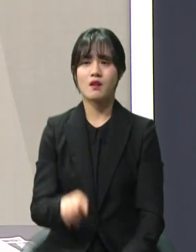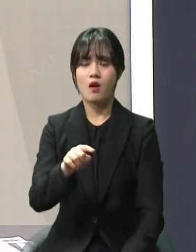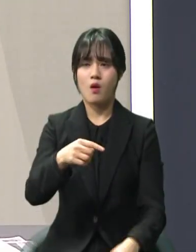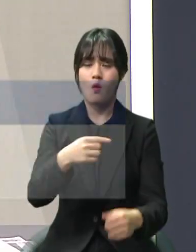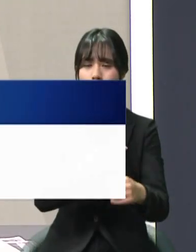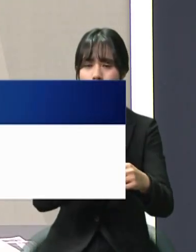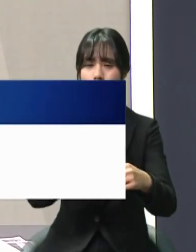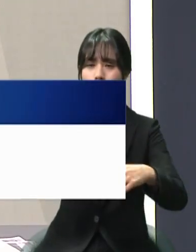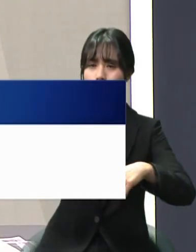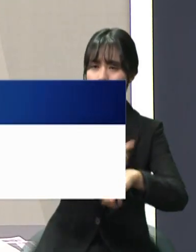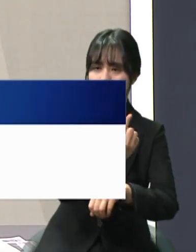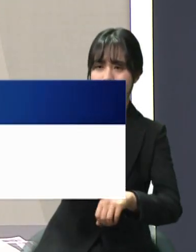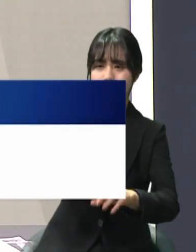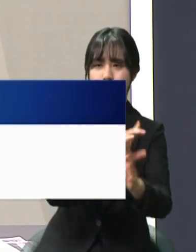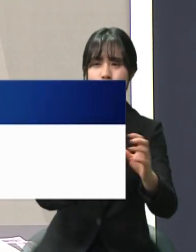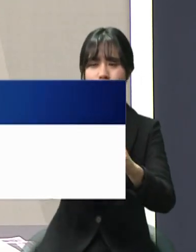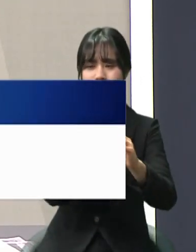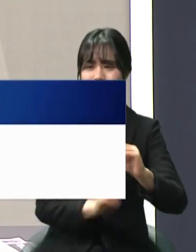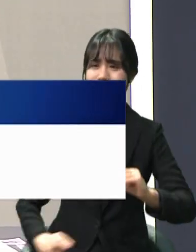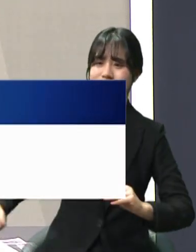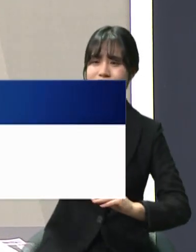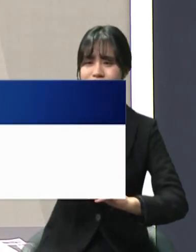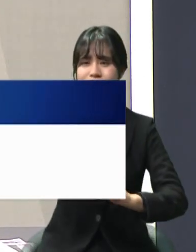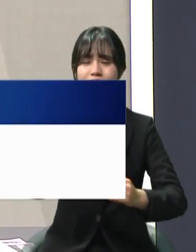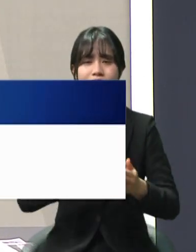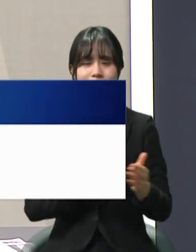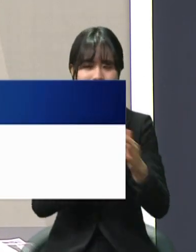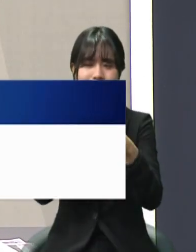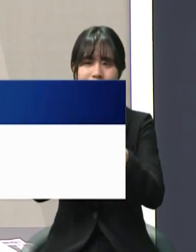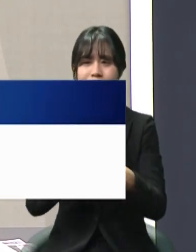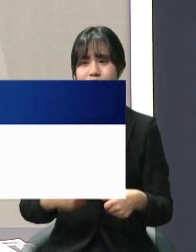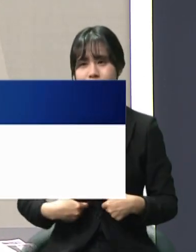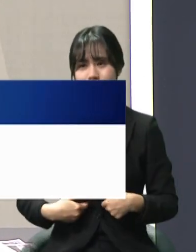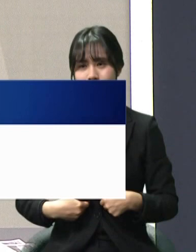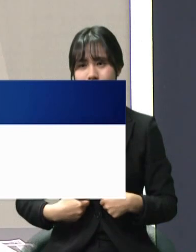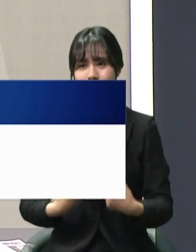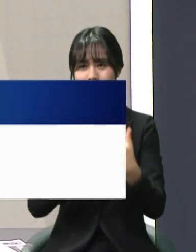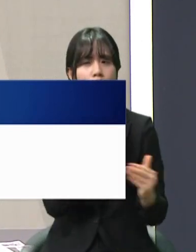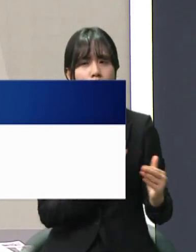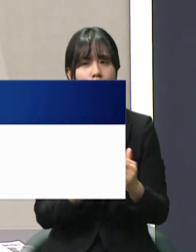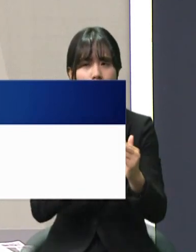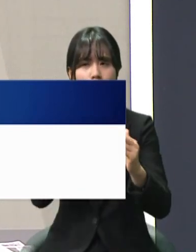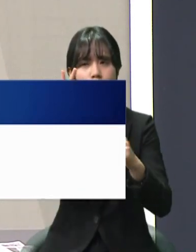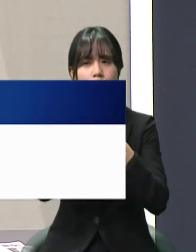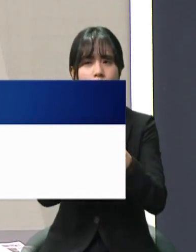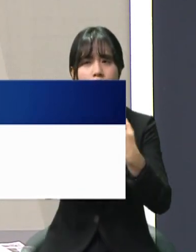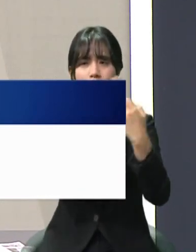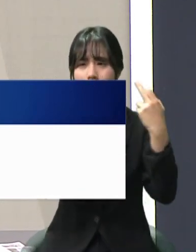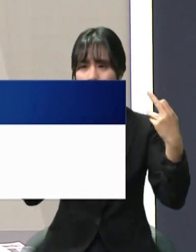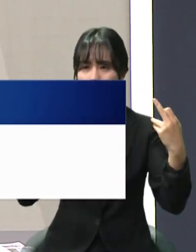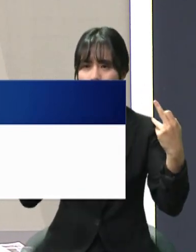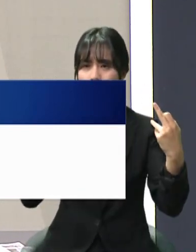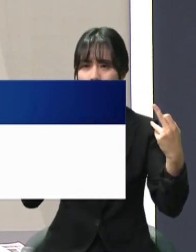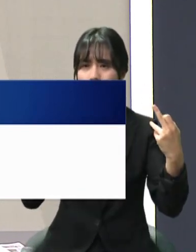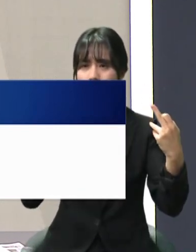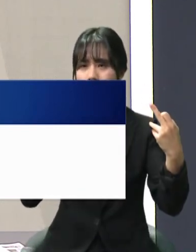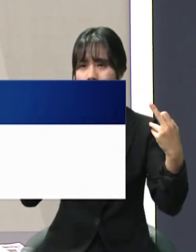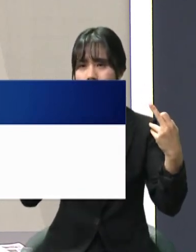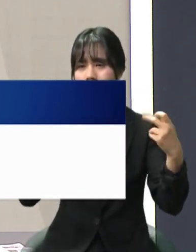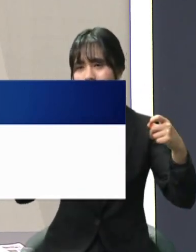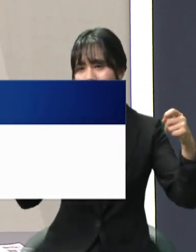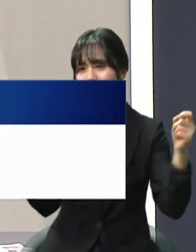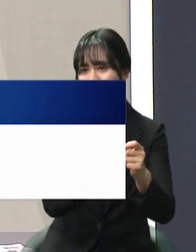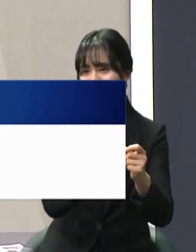외곽에 한번더 쳐야 된다고 생각합니다. 예. 그러니까 화성까지 내려가고요. 강원도과 같이